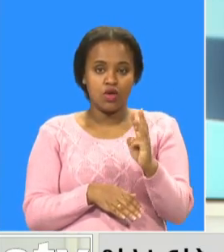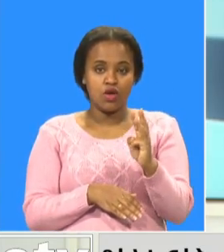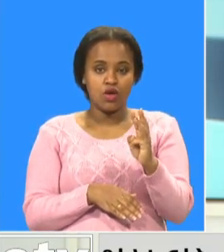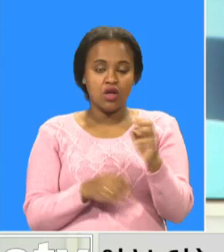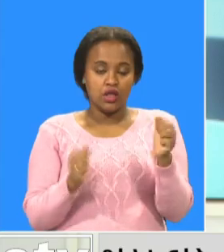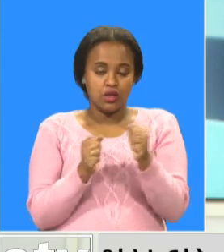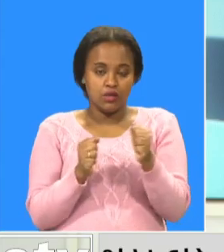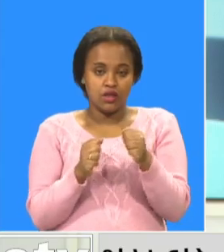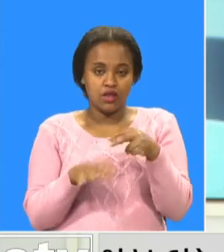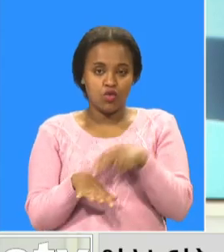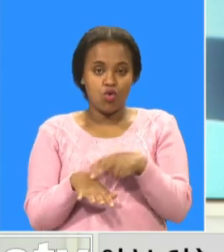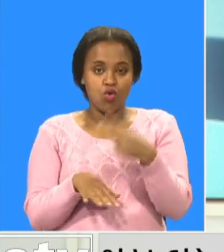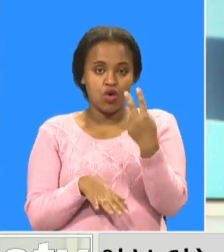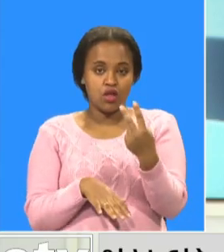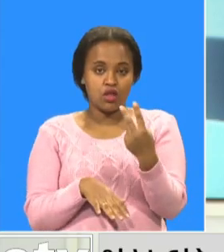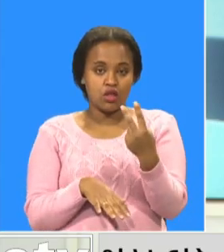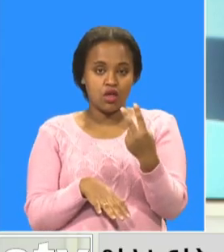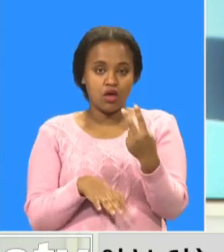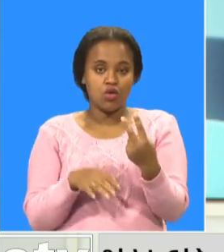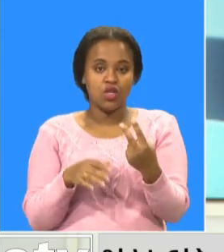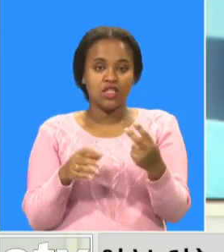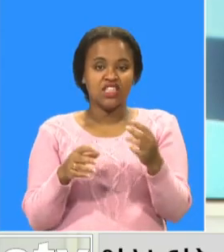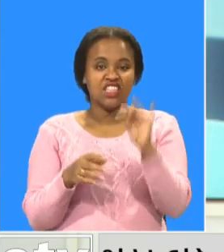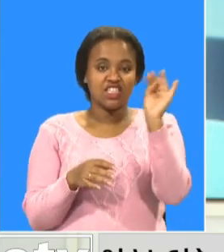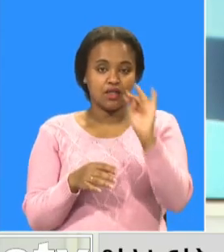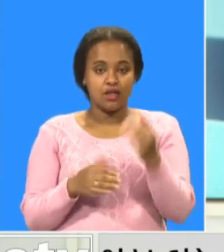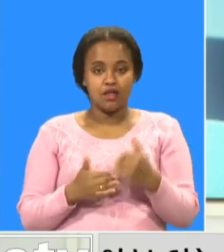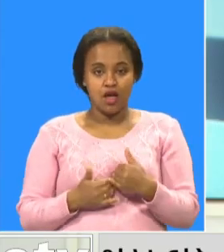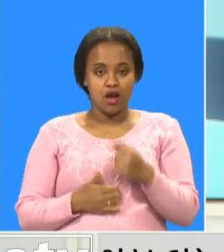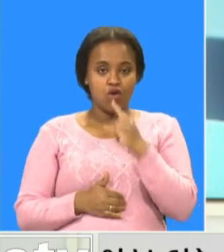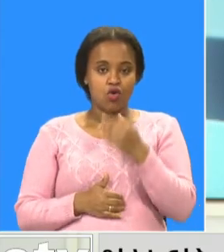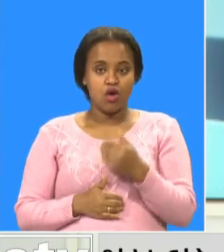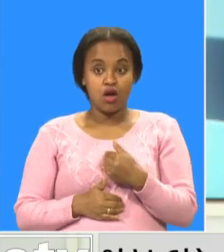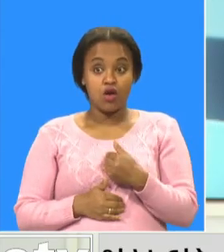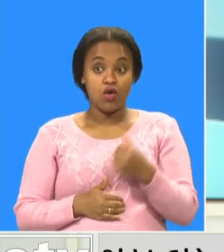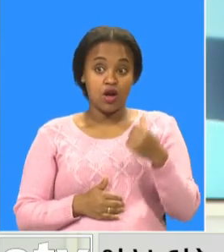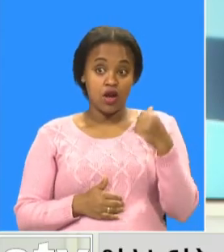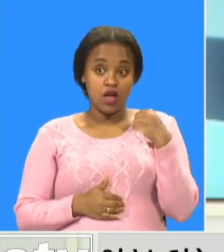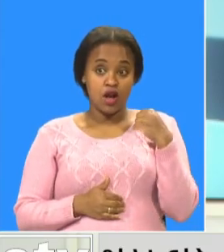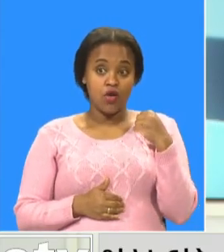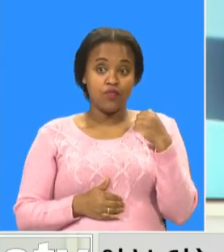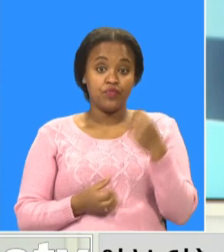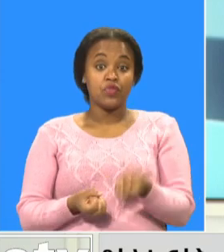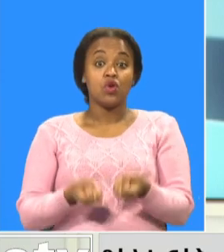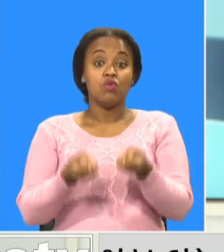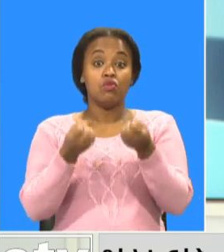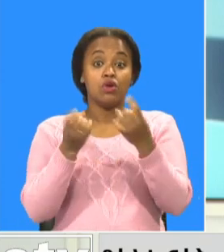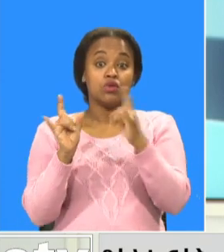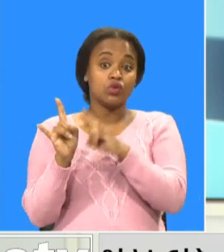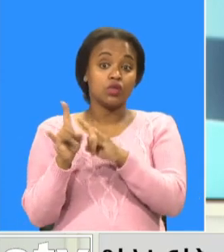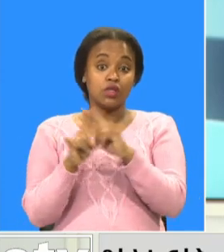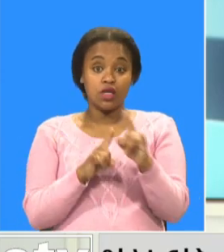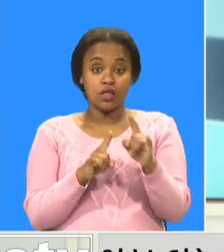ያውርጥበትን የሚቋቋሙ ነው። የውስጠኛው ጥጥነት ያለው ነገር ነው። ሌላው በጣም ኢምፖርታንት ነገር በብዙ ሰው ዘንድ